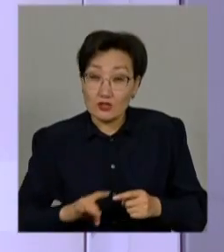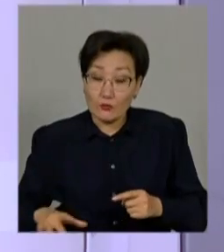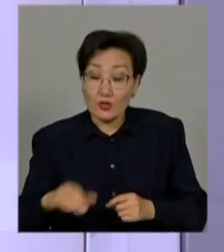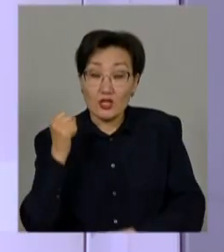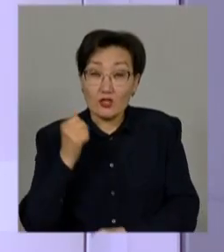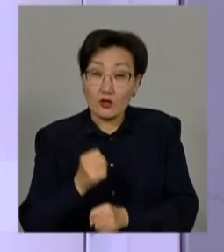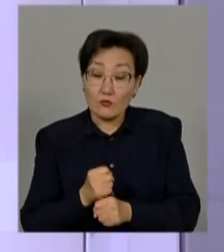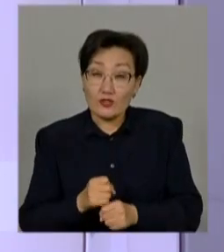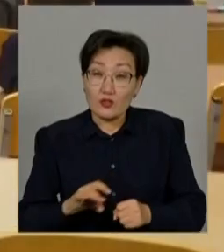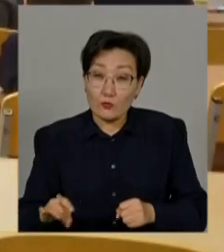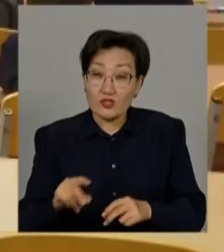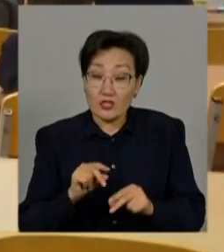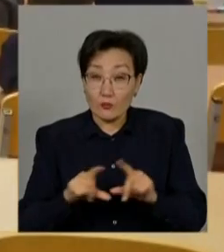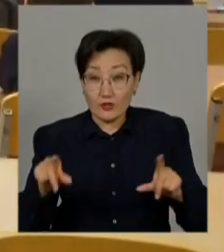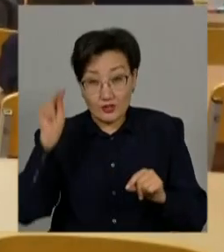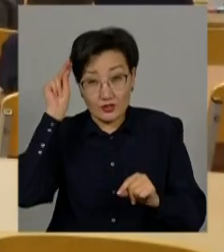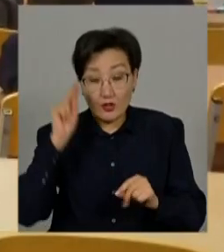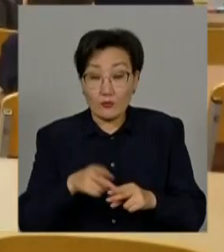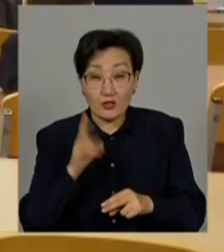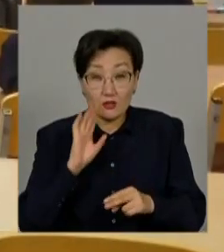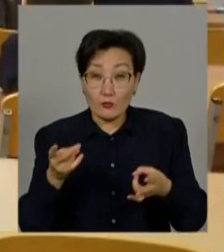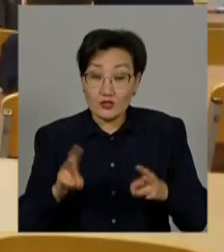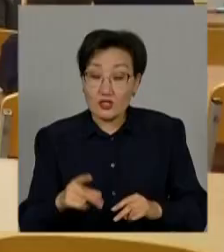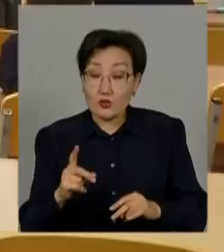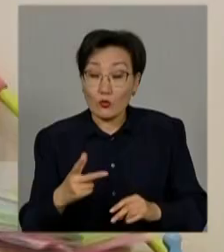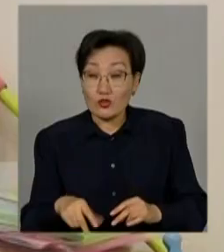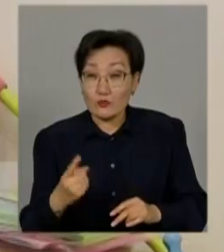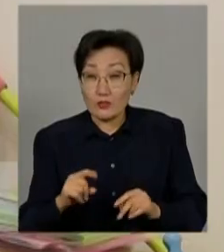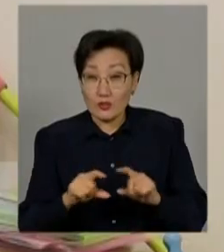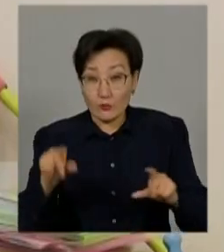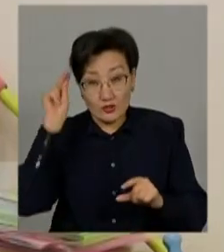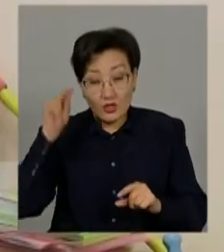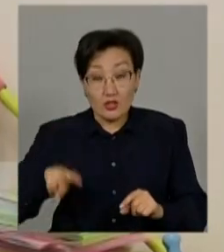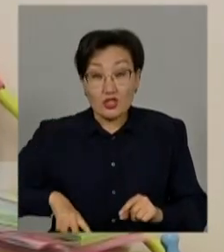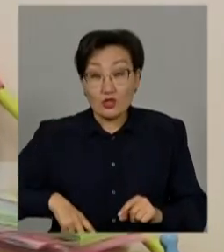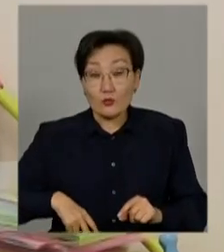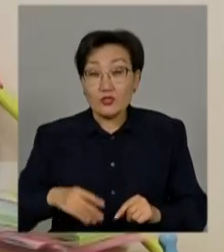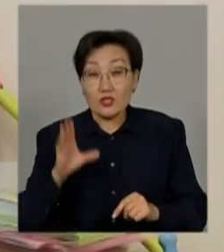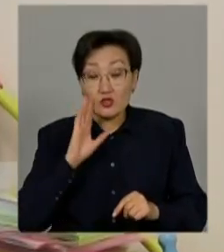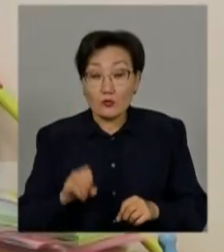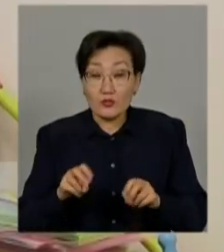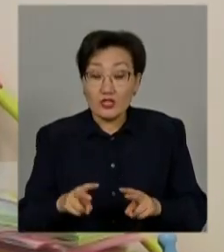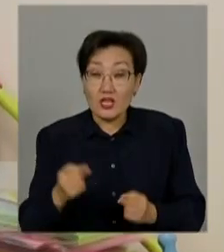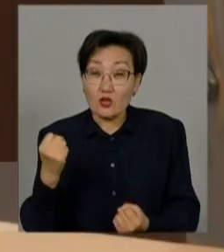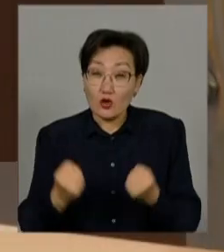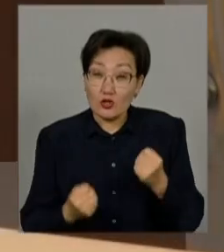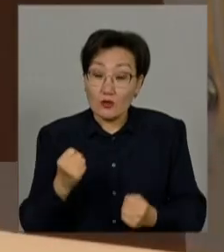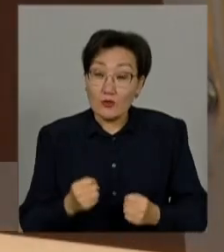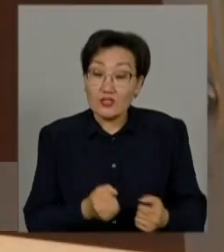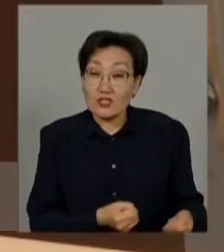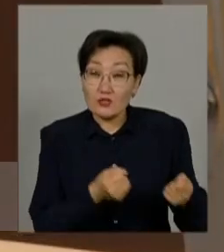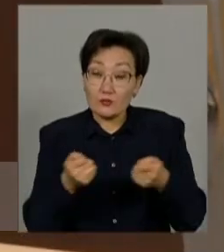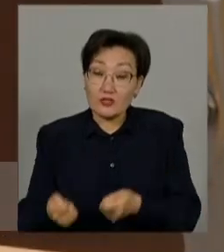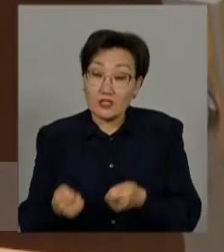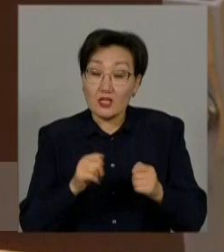Жұмышы кентіндегі білім беру орындары да сусыз қалды. Нөмір 31-ші мектеп директорын айтуынша, су арнайы көлік арқылы мектепке жеткізіліп,